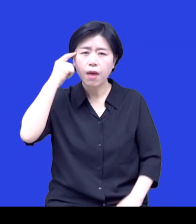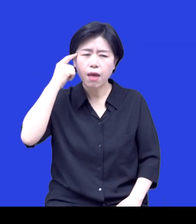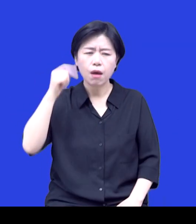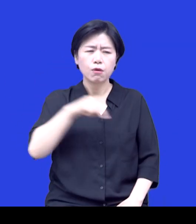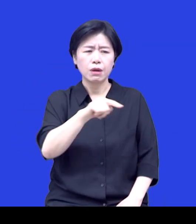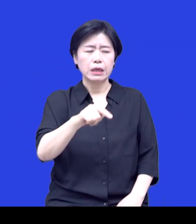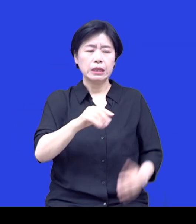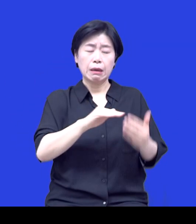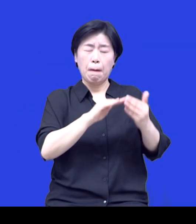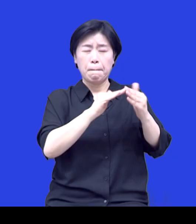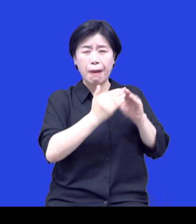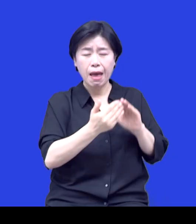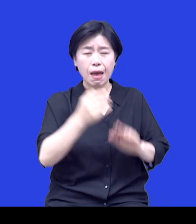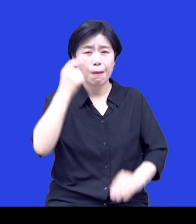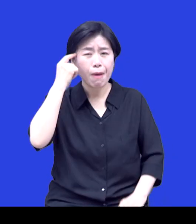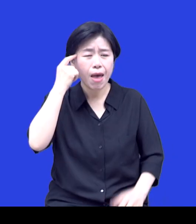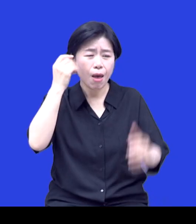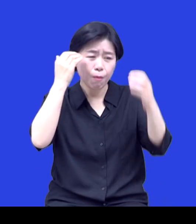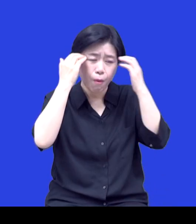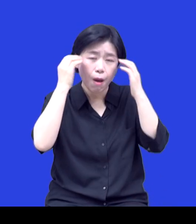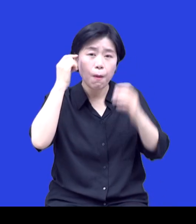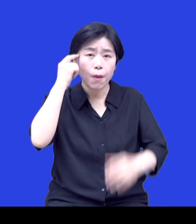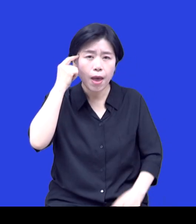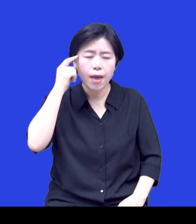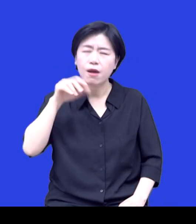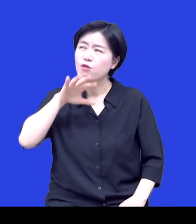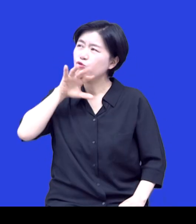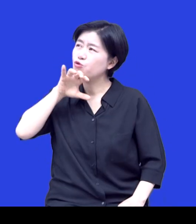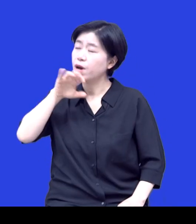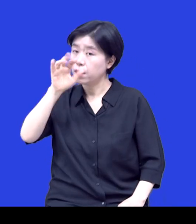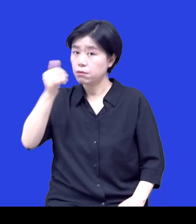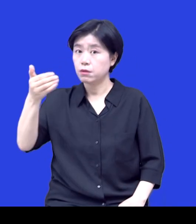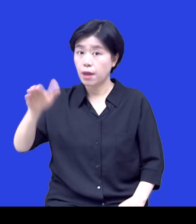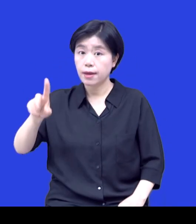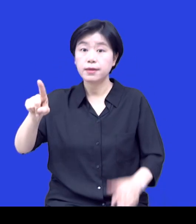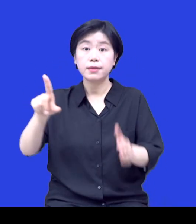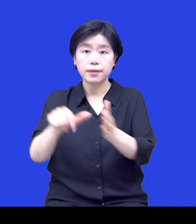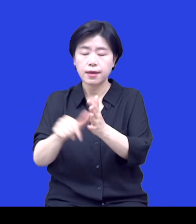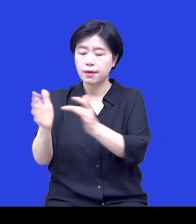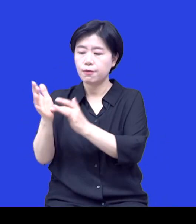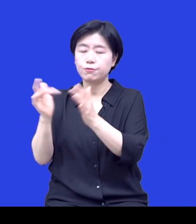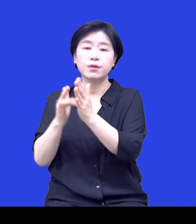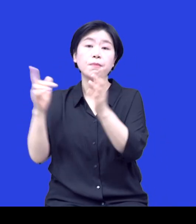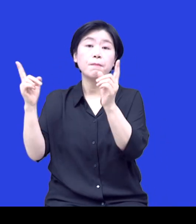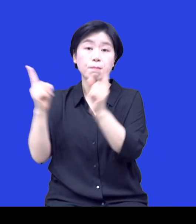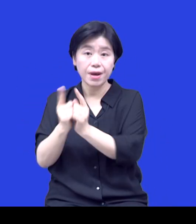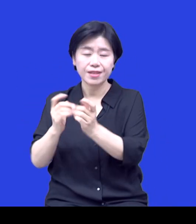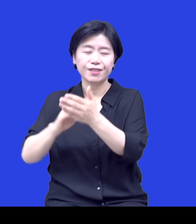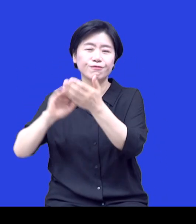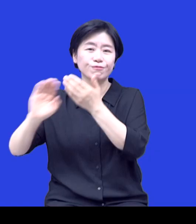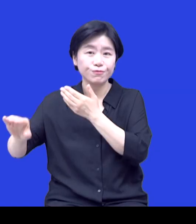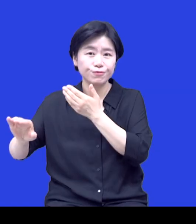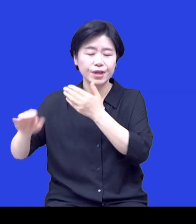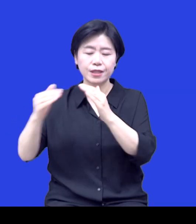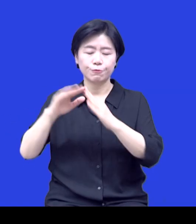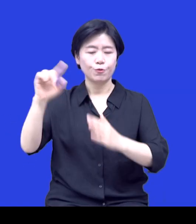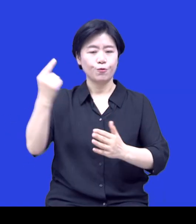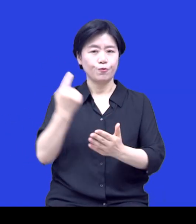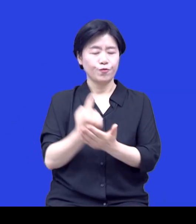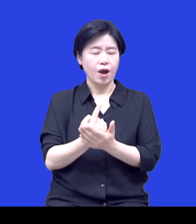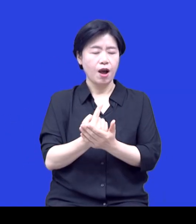그 다음부터 이제 집에 와갖고는 성경책 읽는 게 완전히 달라졌고 예. 그 다음부터 또 기타를 배우게